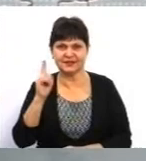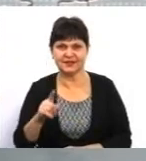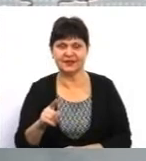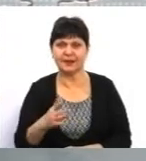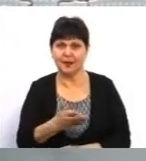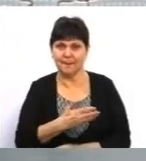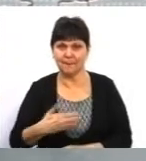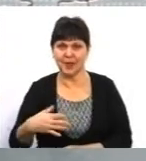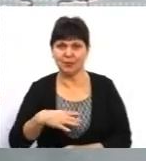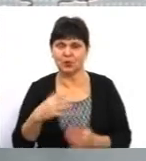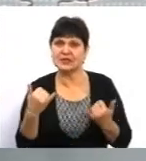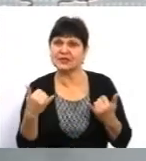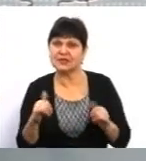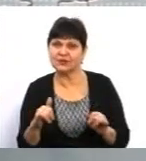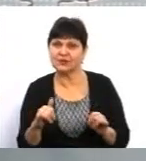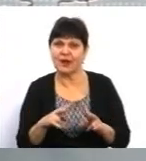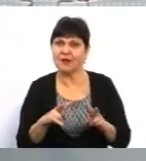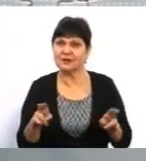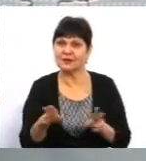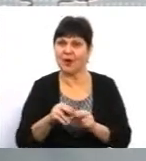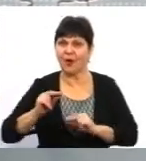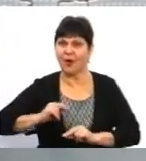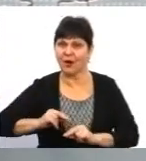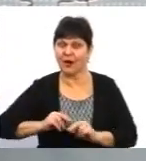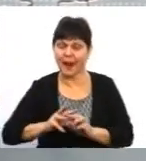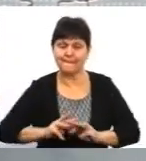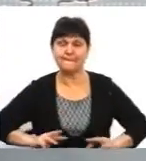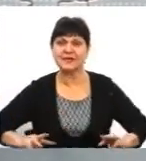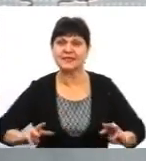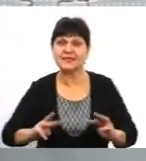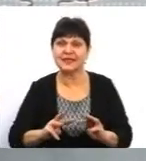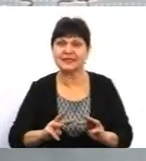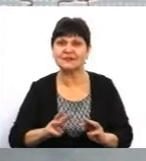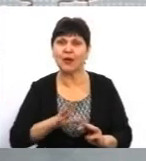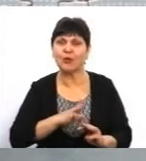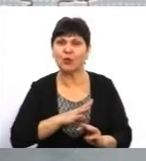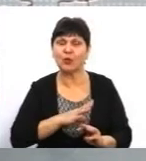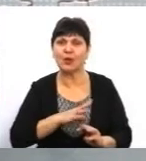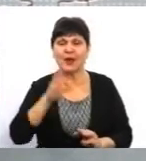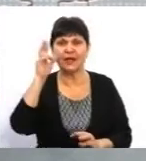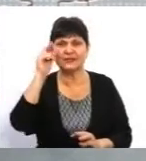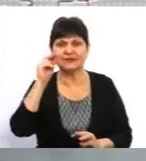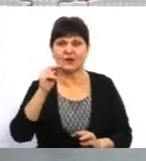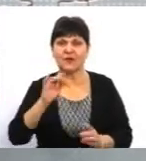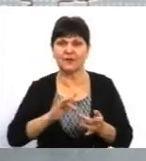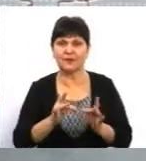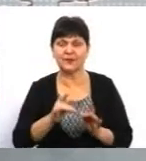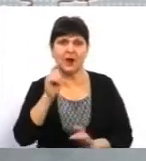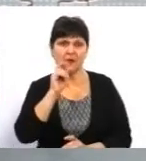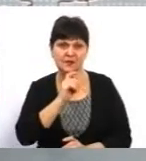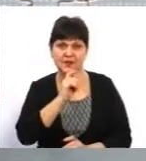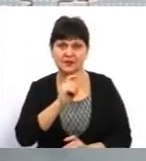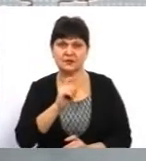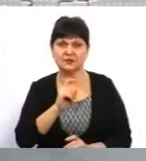були здивовані, так само, як були здивовані колеги наші з Міністерства цифрової трансформації, Якраз таки саме в Вінниці ця послуга пішла достатньо